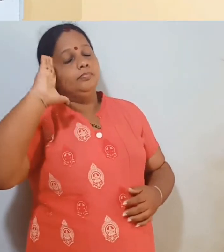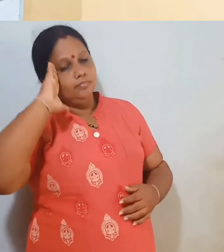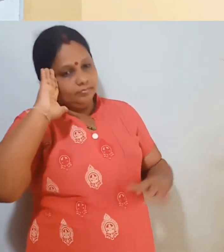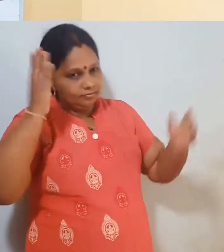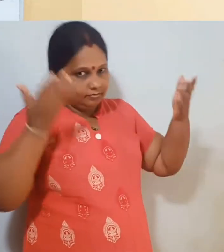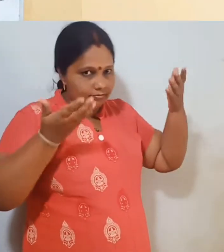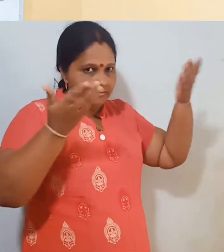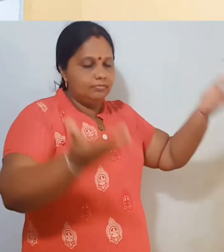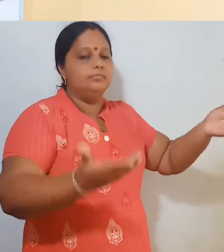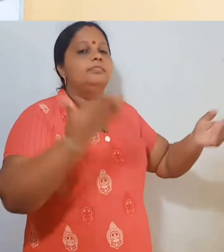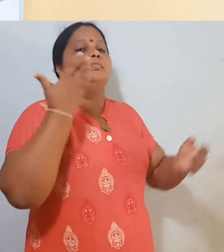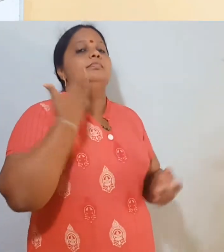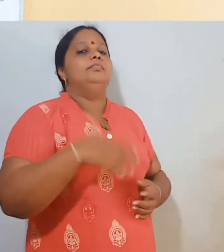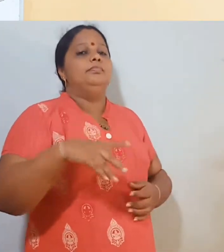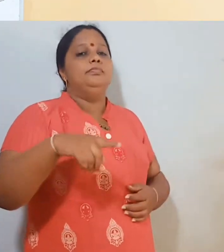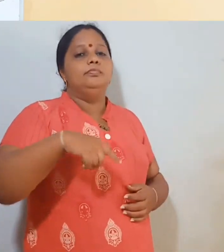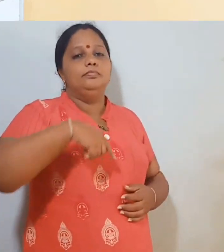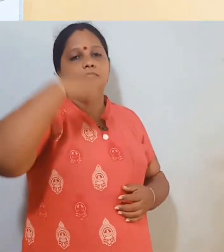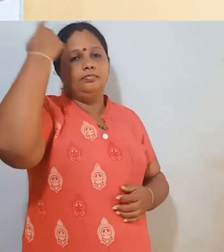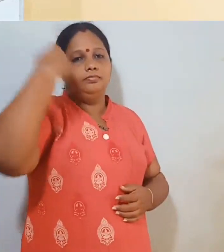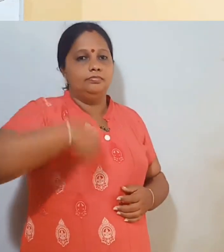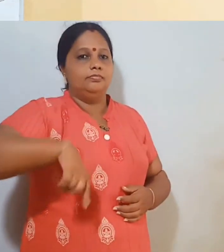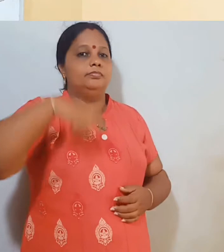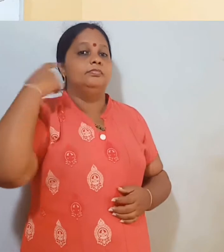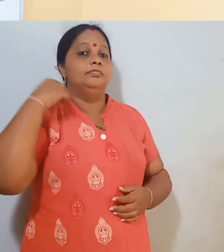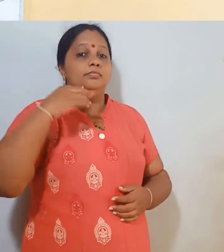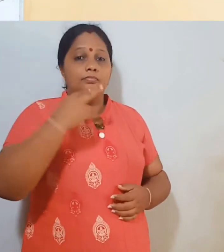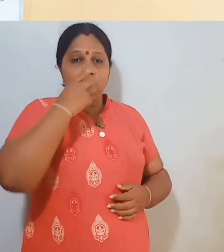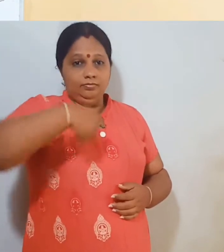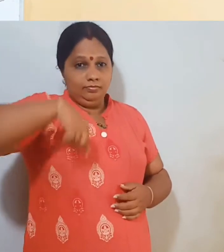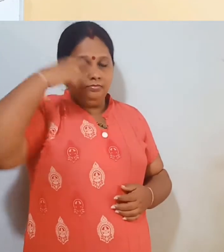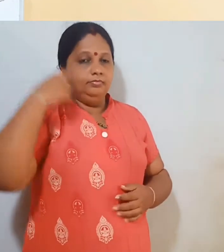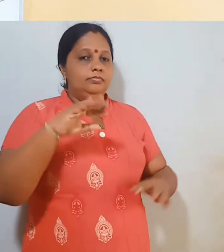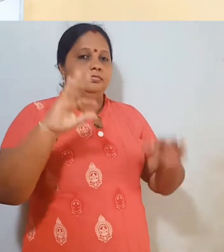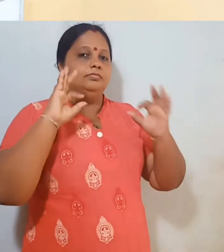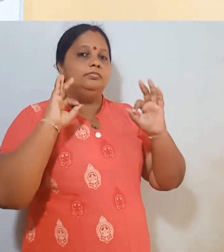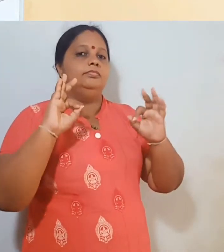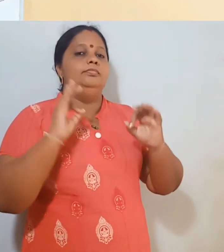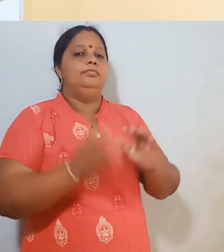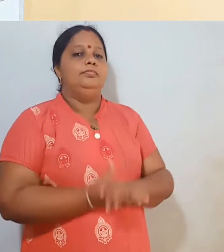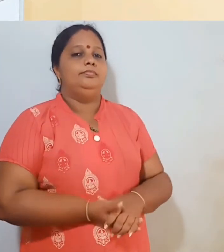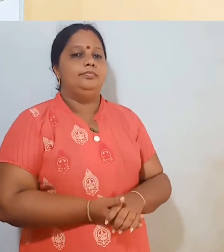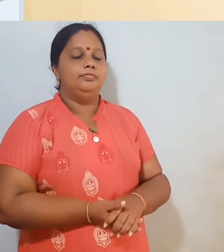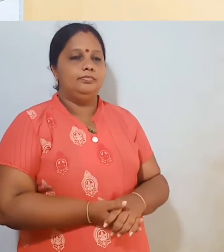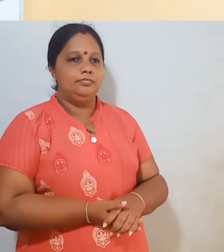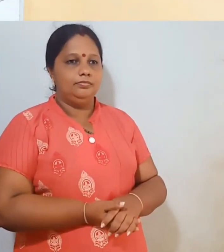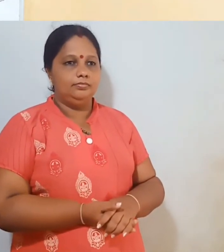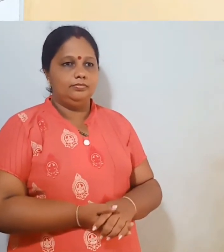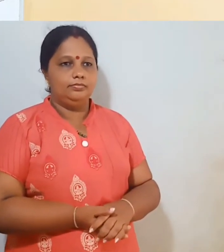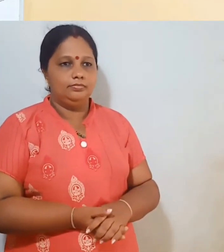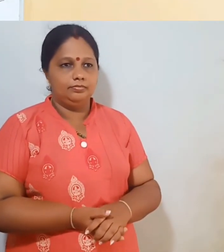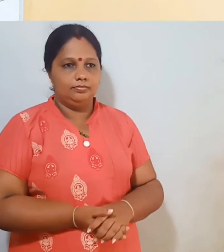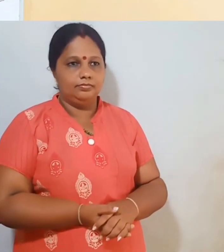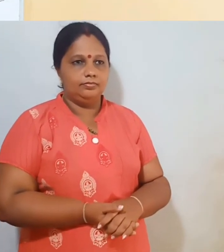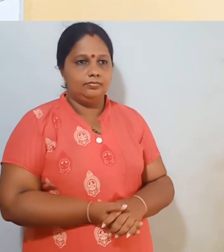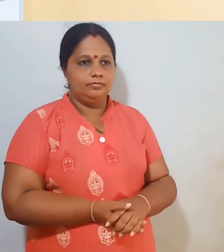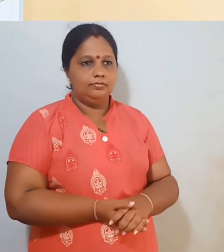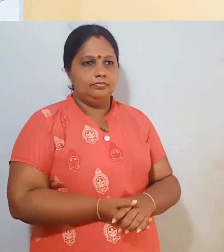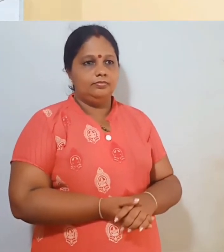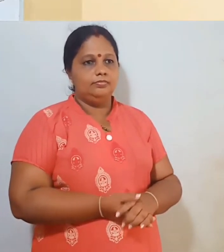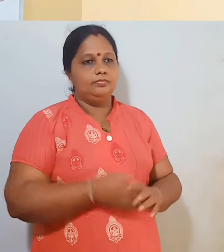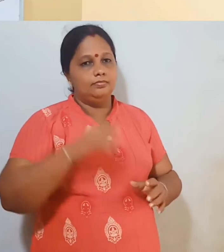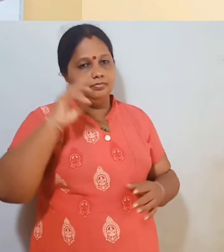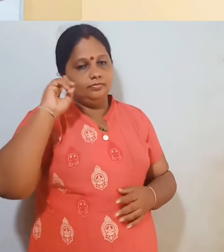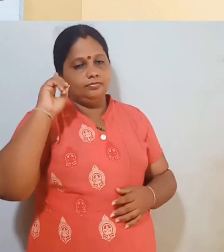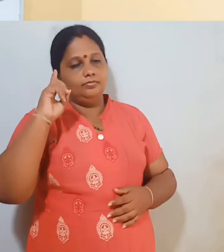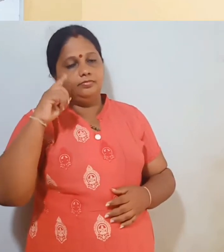படுக்க வச்சாதான் அந்த தலைக்கு போதிய அளவு ரத்தம் போகும். அதுக்கு பிறகுதான் நாங்க பிறகு என்ன நடக்குதுன்றதை பார்க்கணும். அப்ப